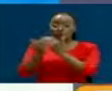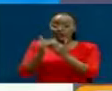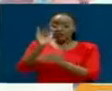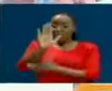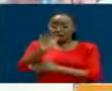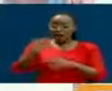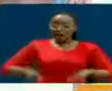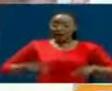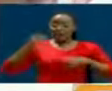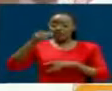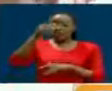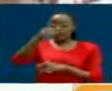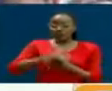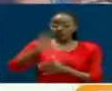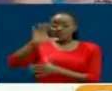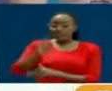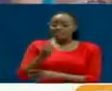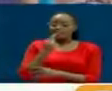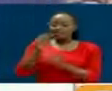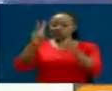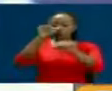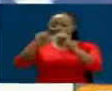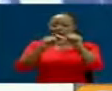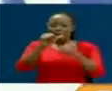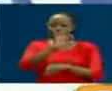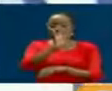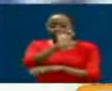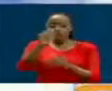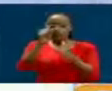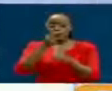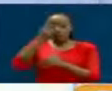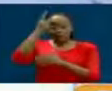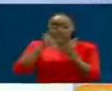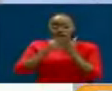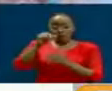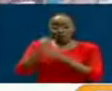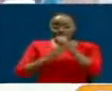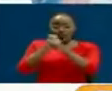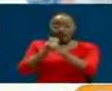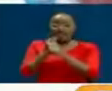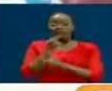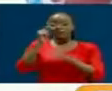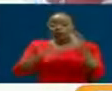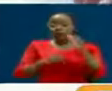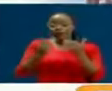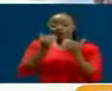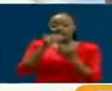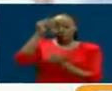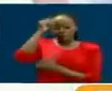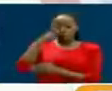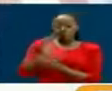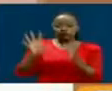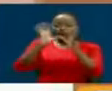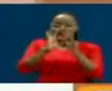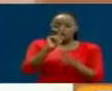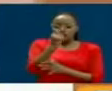the future. Magoha akizungumzia swala sugu kuhusiana na karo waliolipa wazazi mwaka huu, na kudokeza kuwa watoto wanaofaa kujiunga na